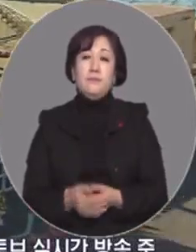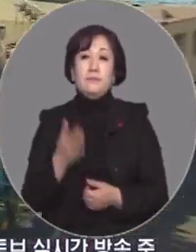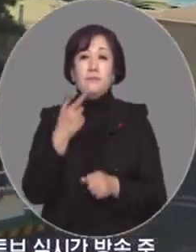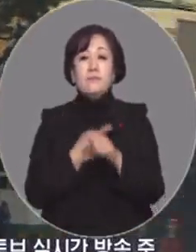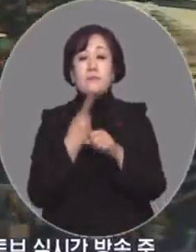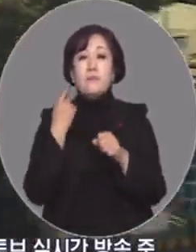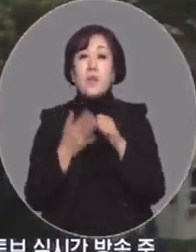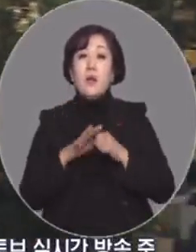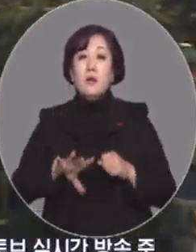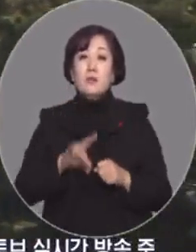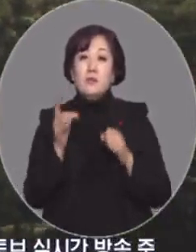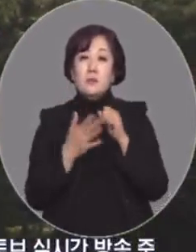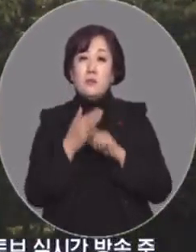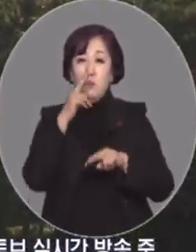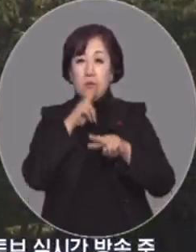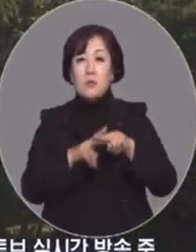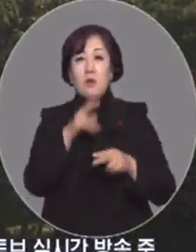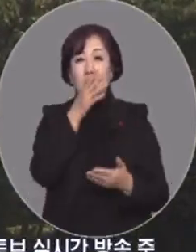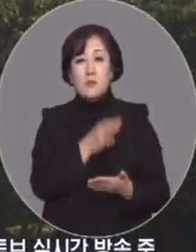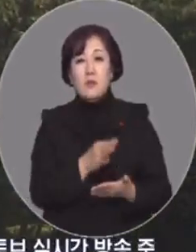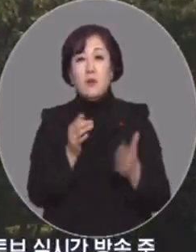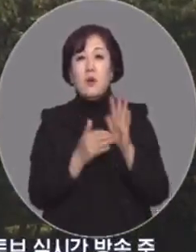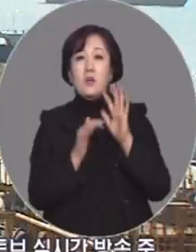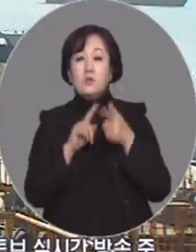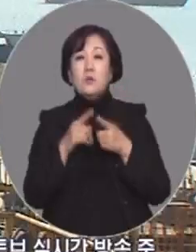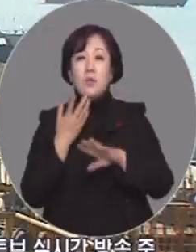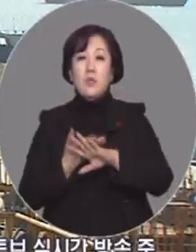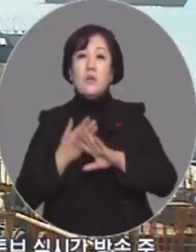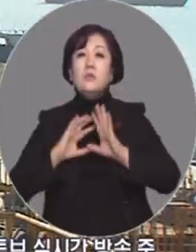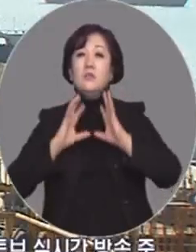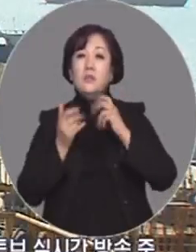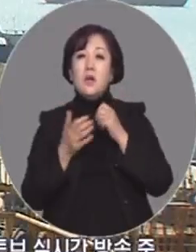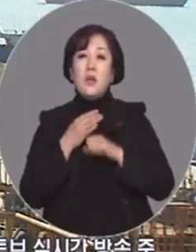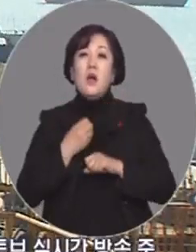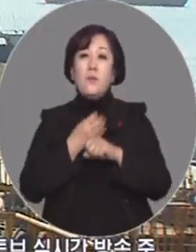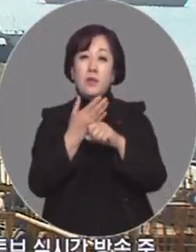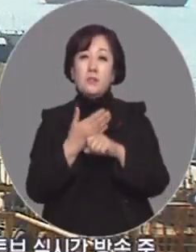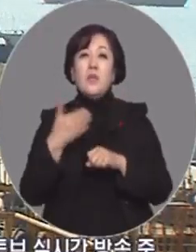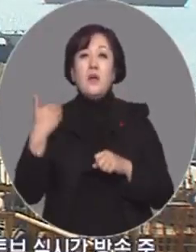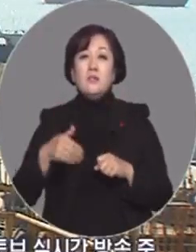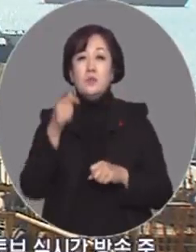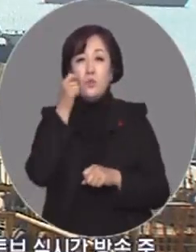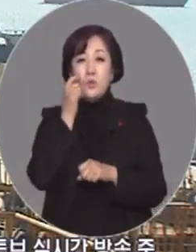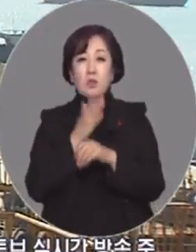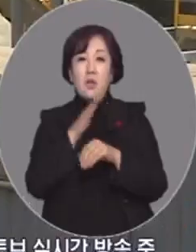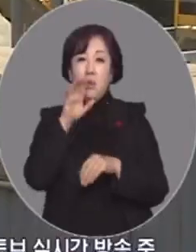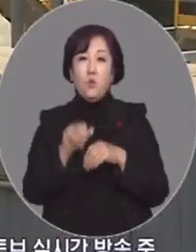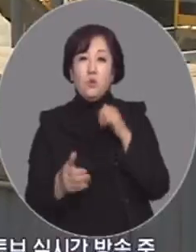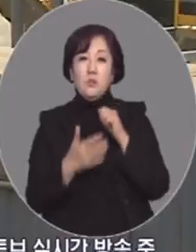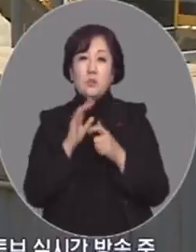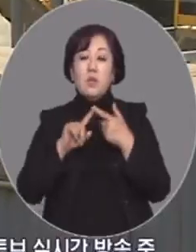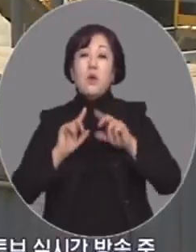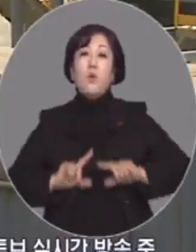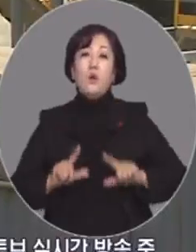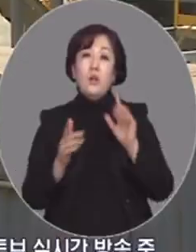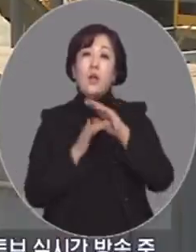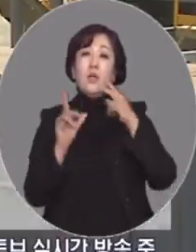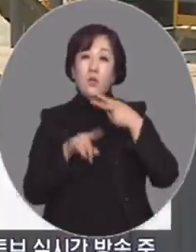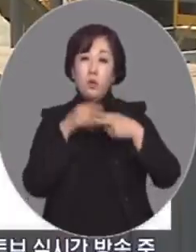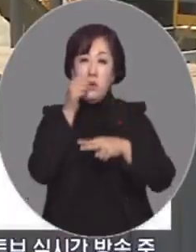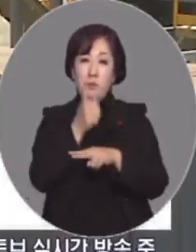지난해 사상 초유의 저유가 사태로 해외 발주가 뚝 끊긴 해양 플랜트 업계. 이 바람에 올 2월